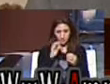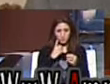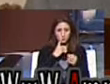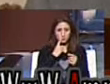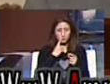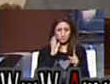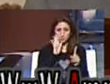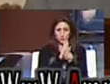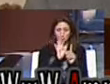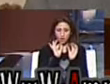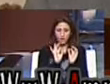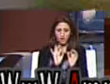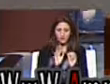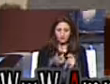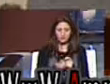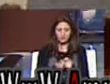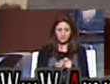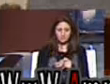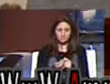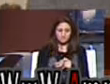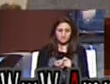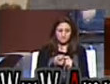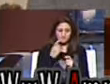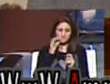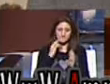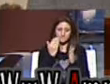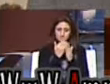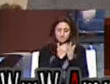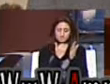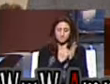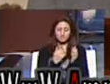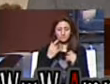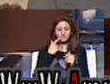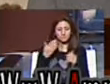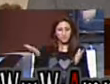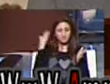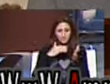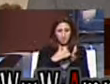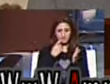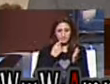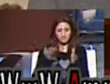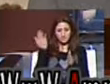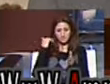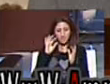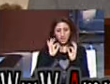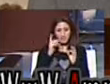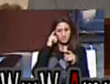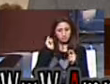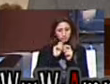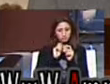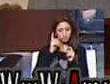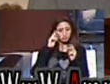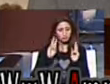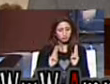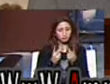مرتبط بتوفير السيوله. يمكن في بعض الاجراءات اتخذت في الفتره الاخيره في السنه اللي فاتت لعلاج هذه الظاهره على سبيل المثال